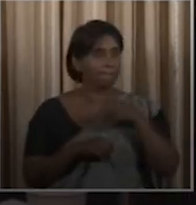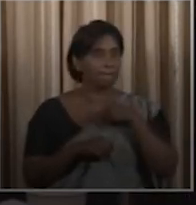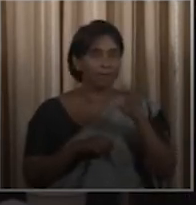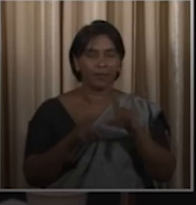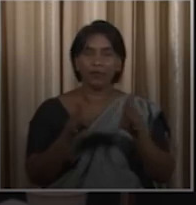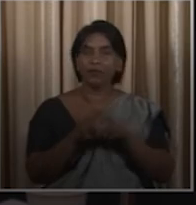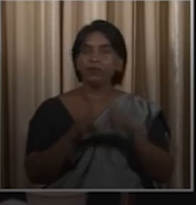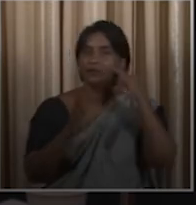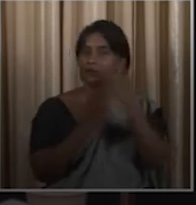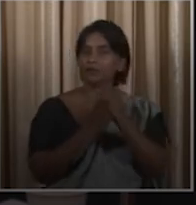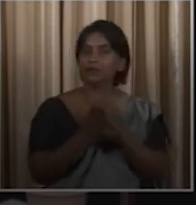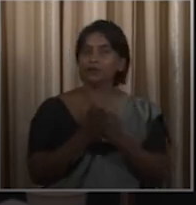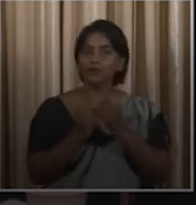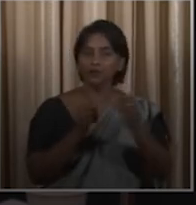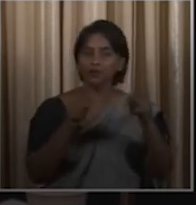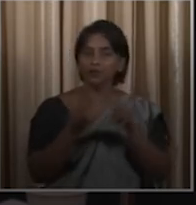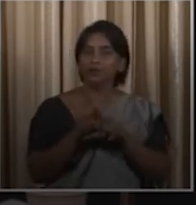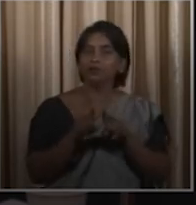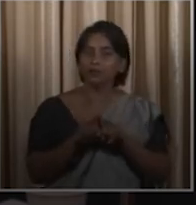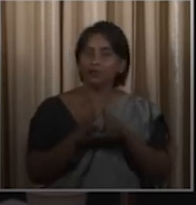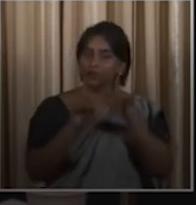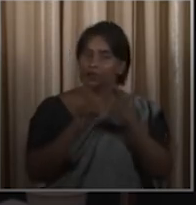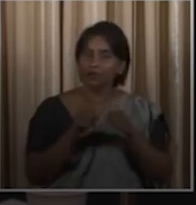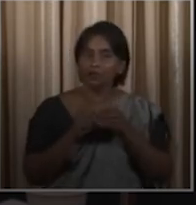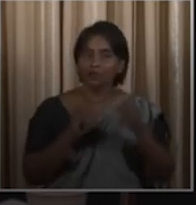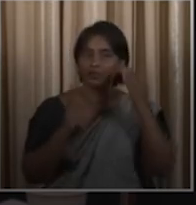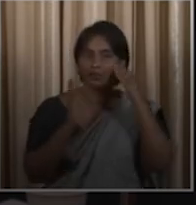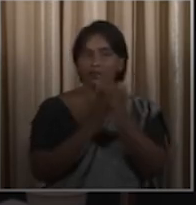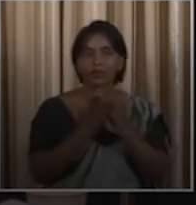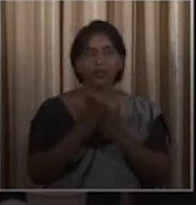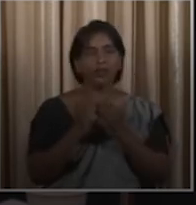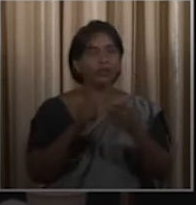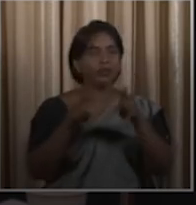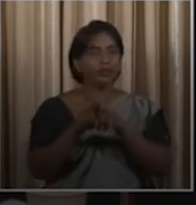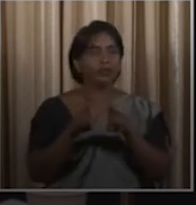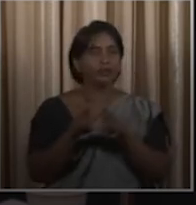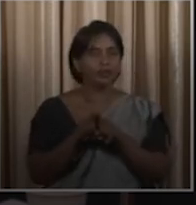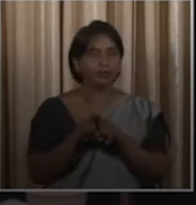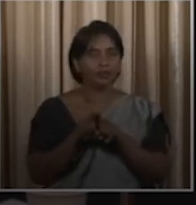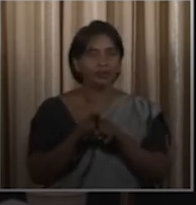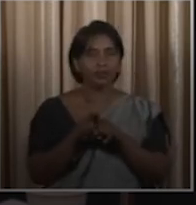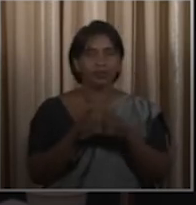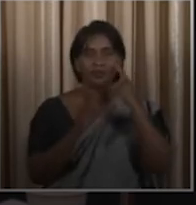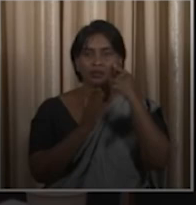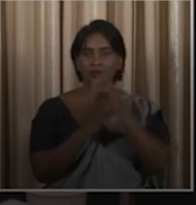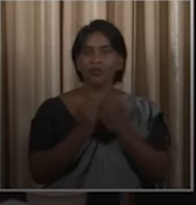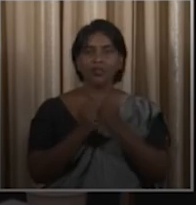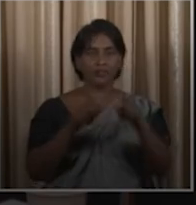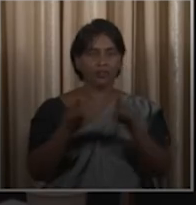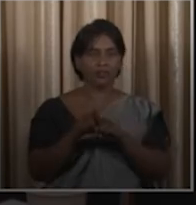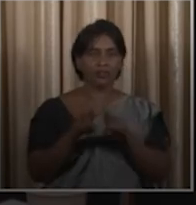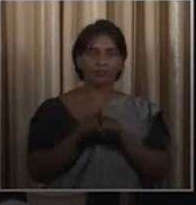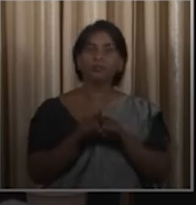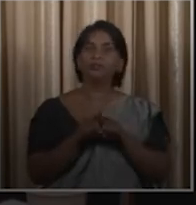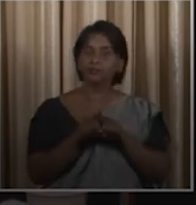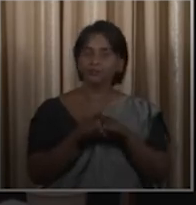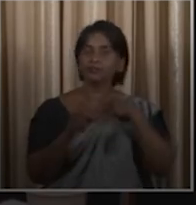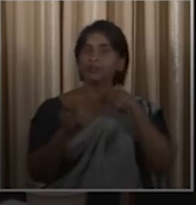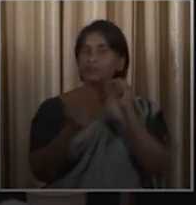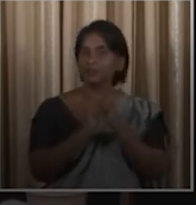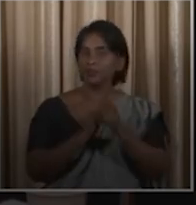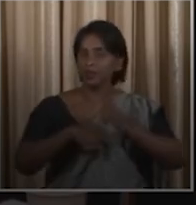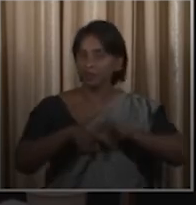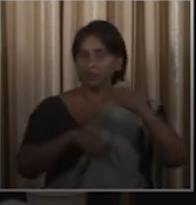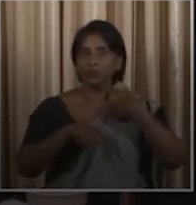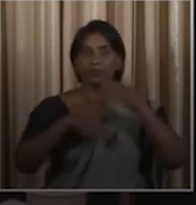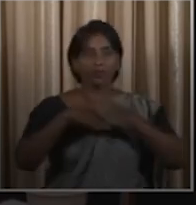itu, api eva game wadu wedana widuk minisu. Api dana sami pete miyagiya e katuk addeki maling. Enisa nevata mawasan